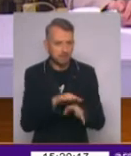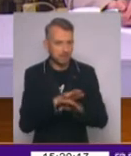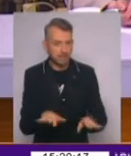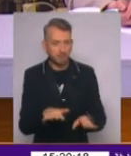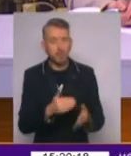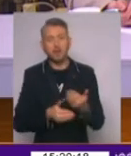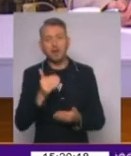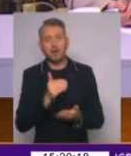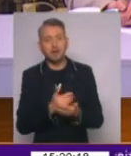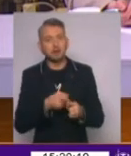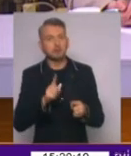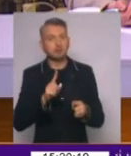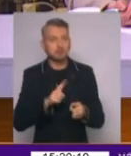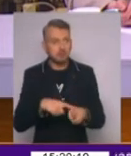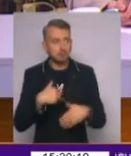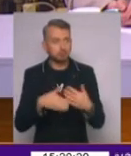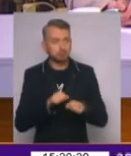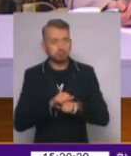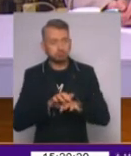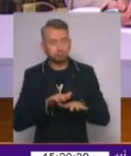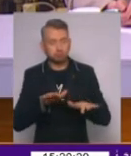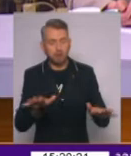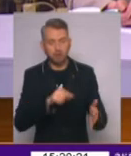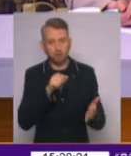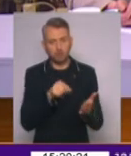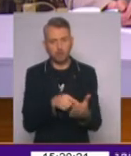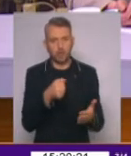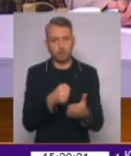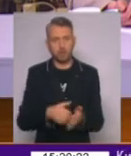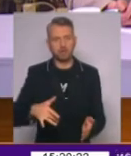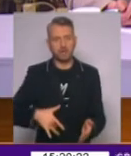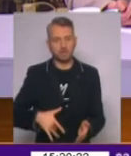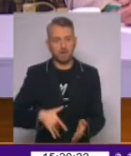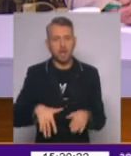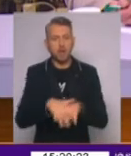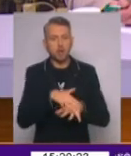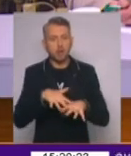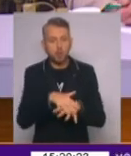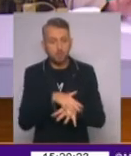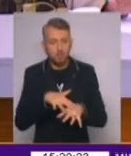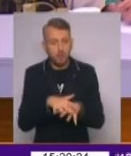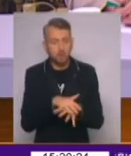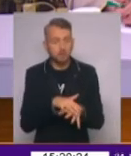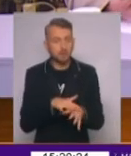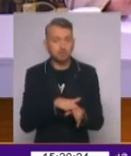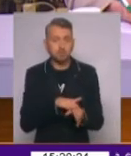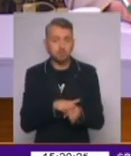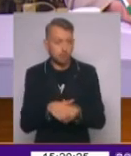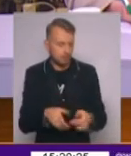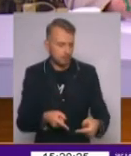це лихо котилось містом і докотилось до нашого рідного Печерська. Громадськість стала повністю